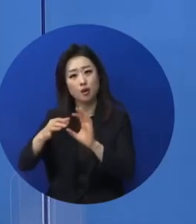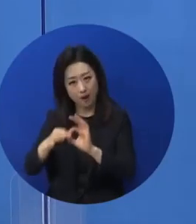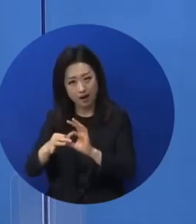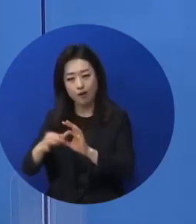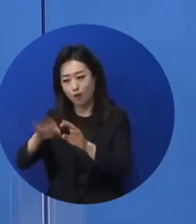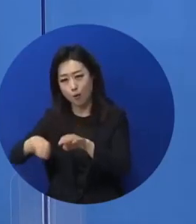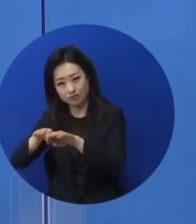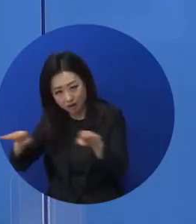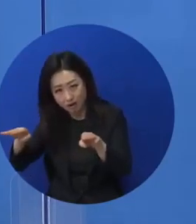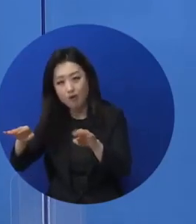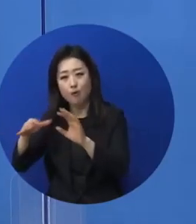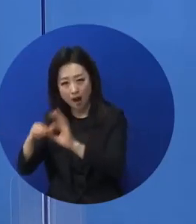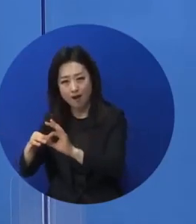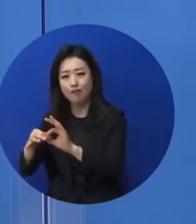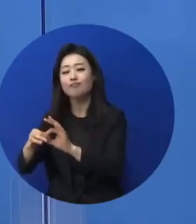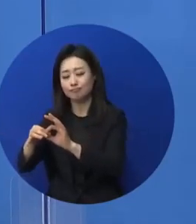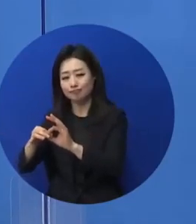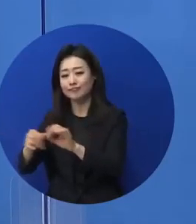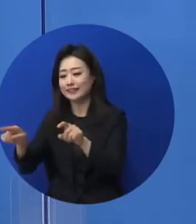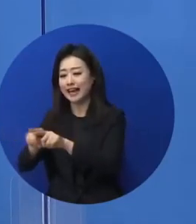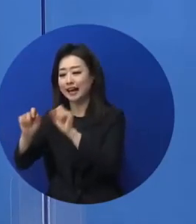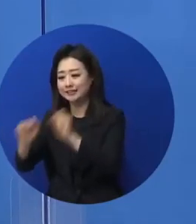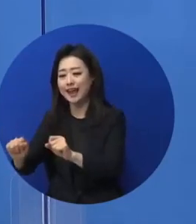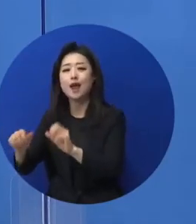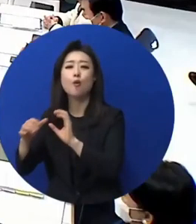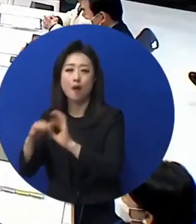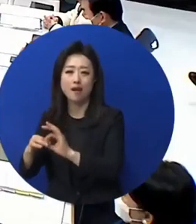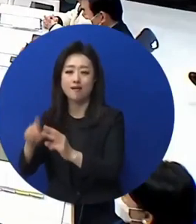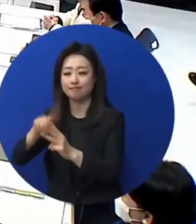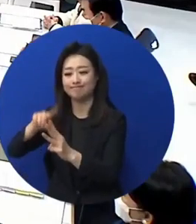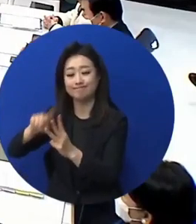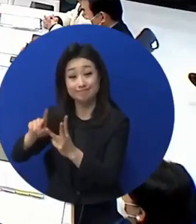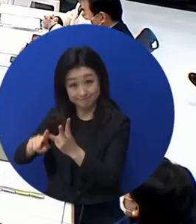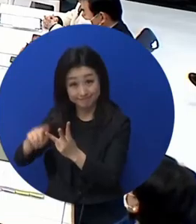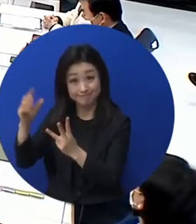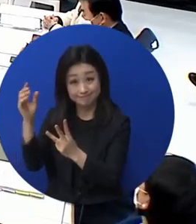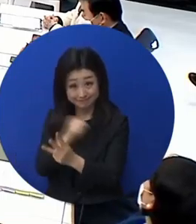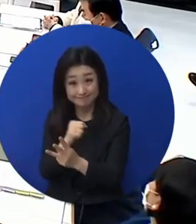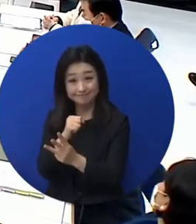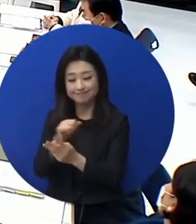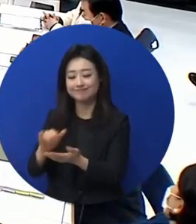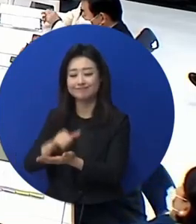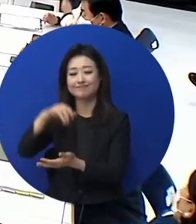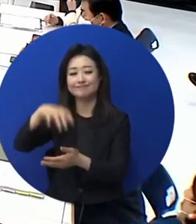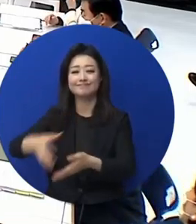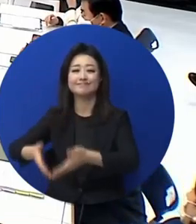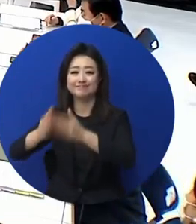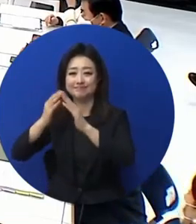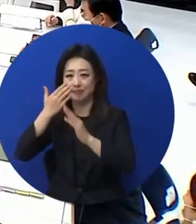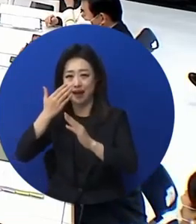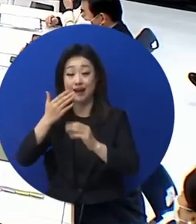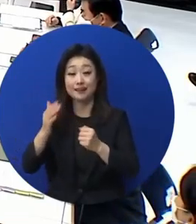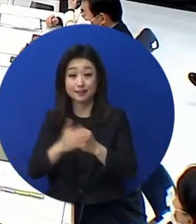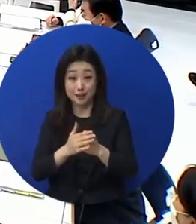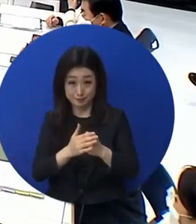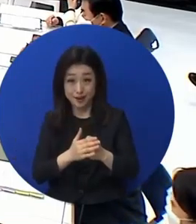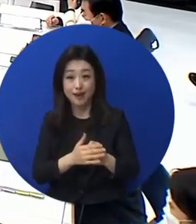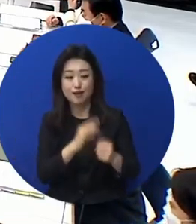공정공항, 상생공항 이 세 가지의 기치를 들고 우리 시민들 그리고 국민들을 설득하면 TK 반대쯤은 가볍게 물리칠 수 있다고